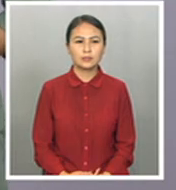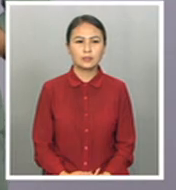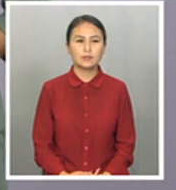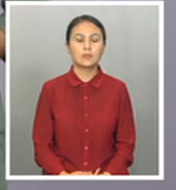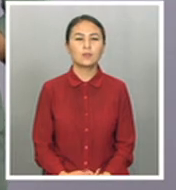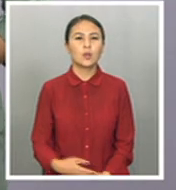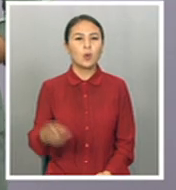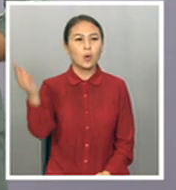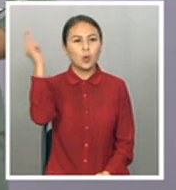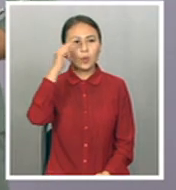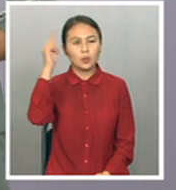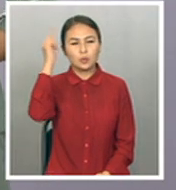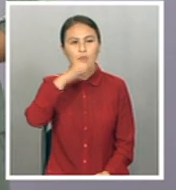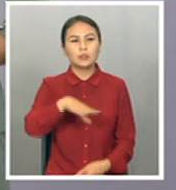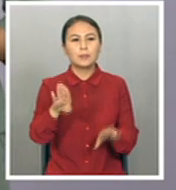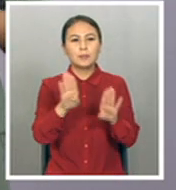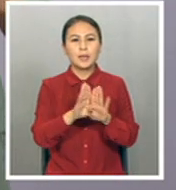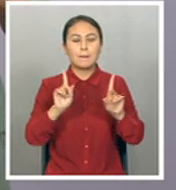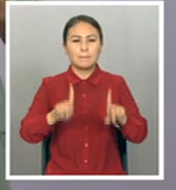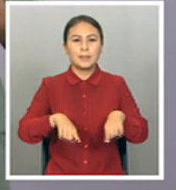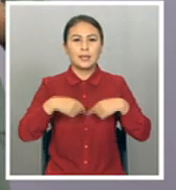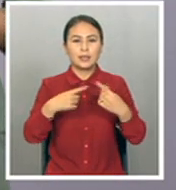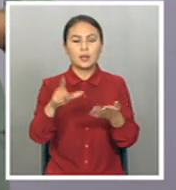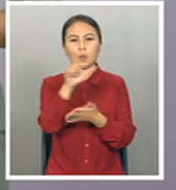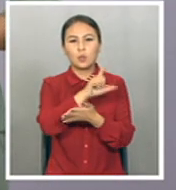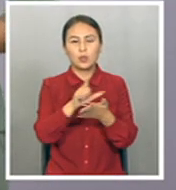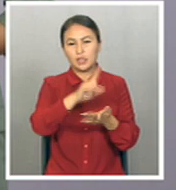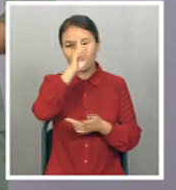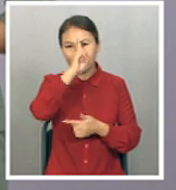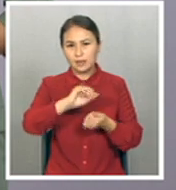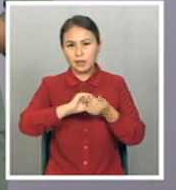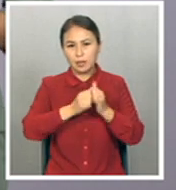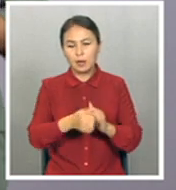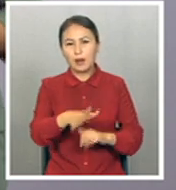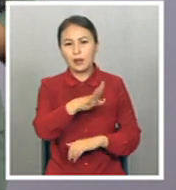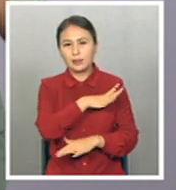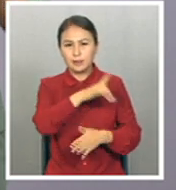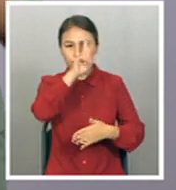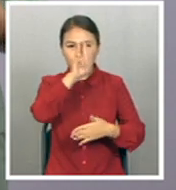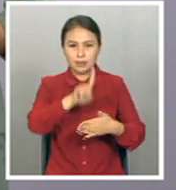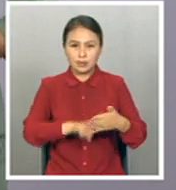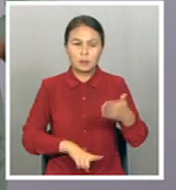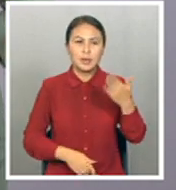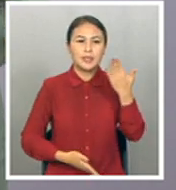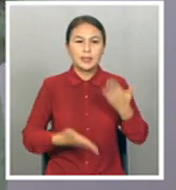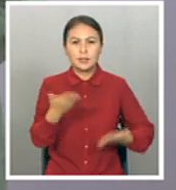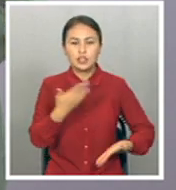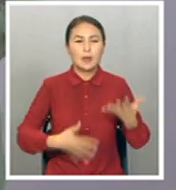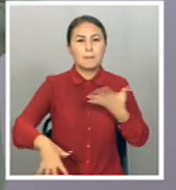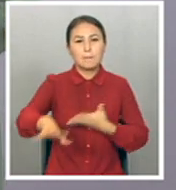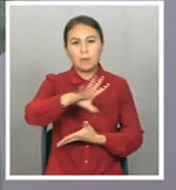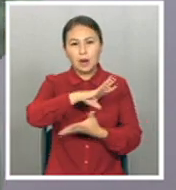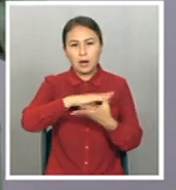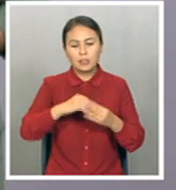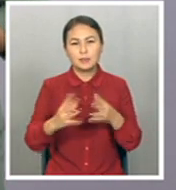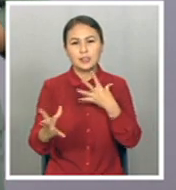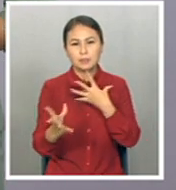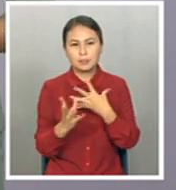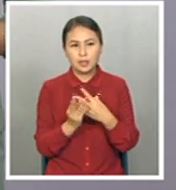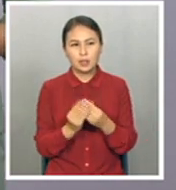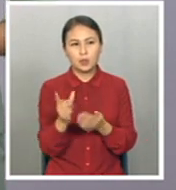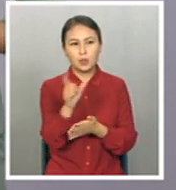Оқушылар, сіздер берілген өлеңді жаттап алды деген сенімдемін. Ендеше барлығымыз бірге осы